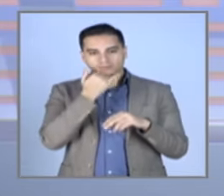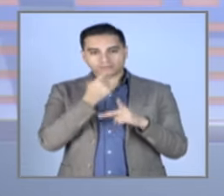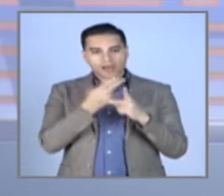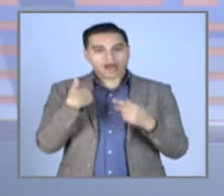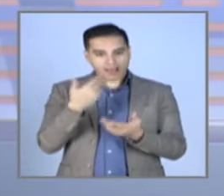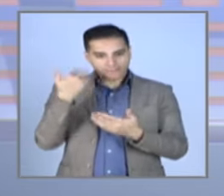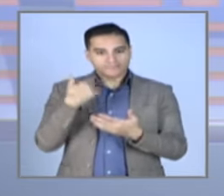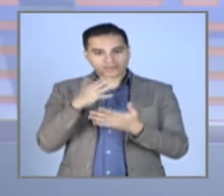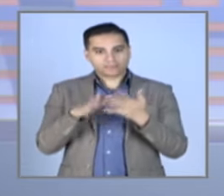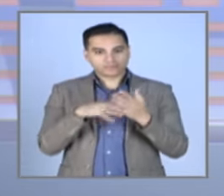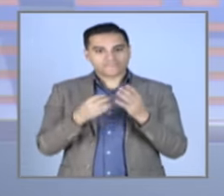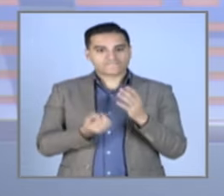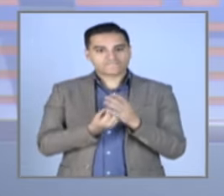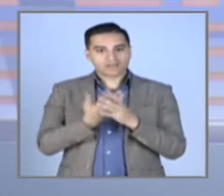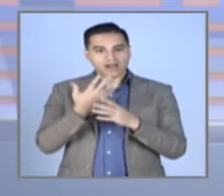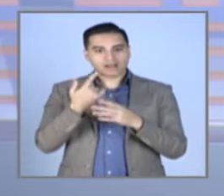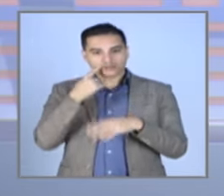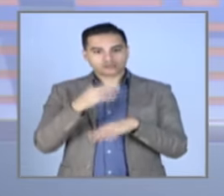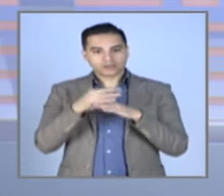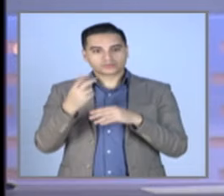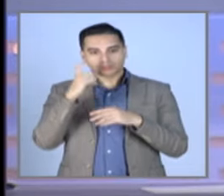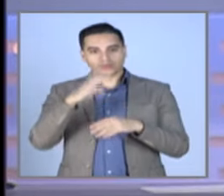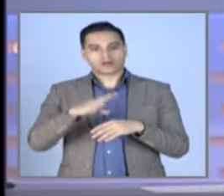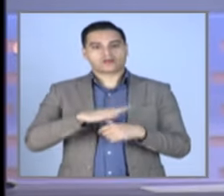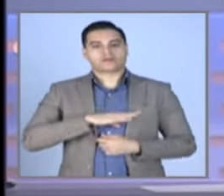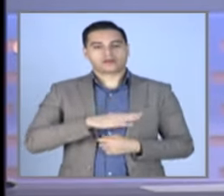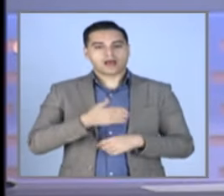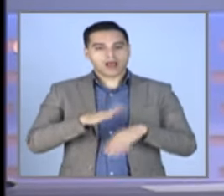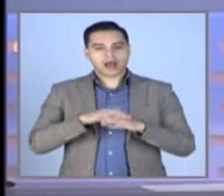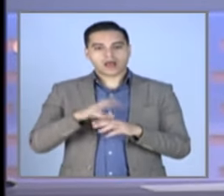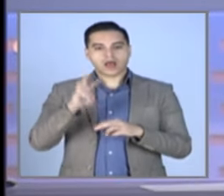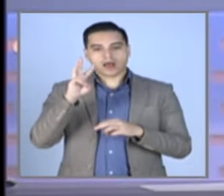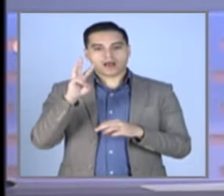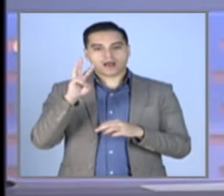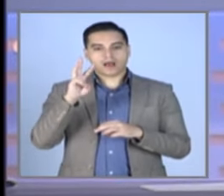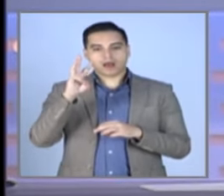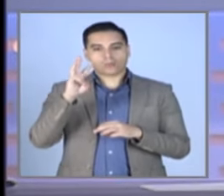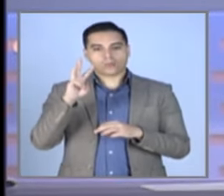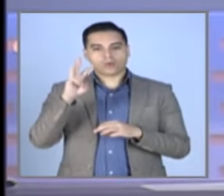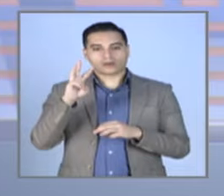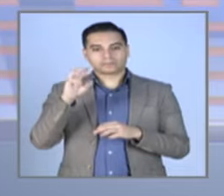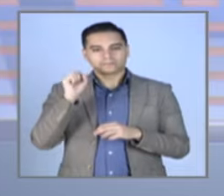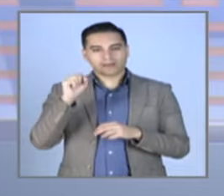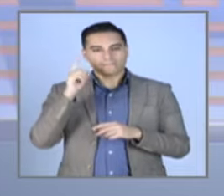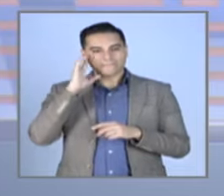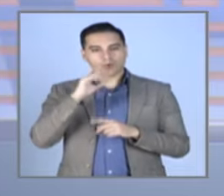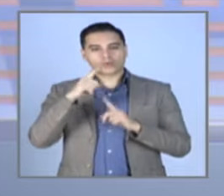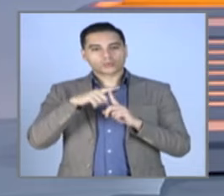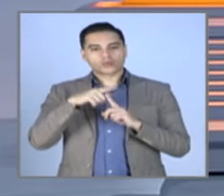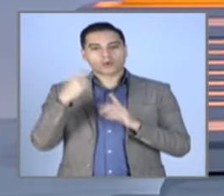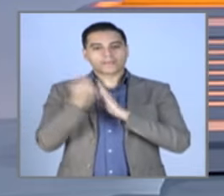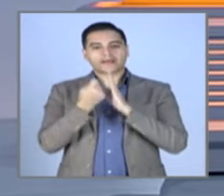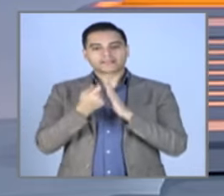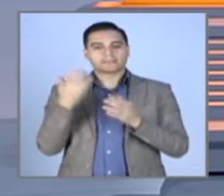حصل لي مشكلة فجأة، لقيت حد مستخدم صورتي على تويتر بقى عنده فولورز وبيكتب